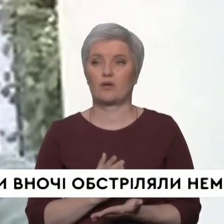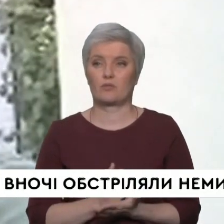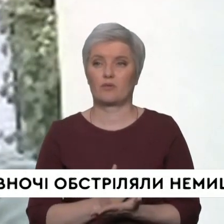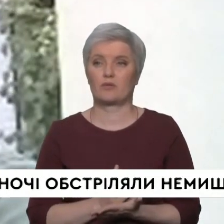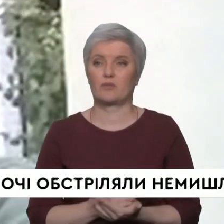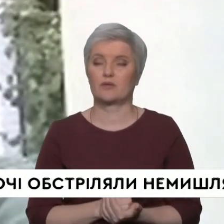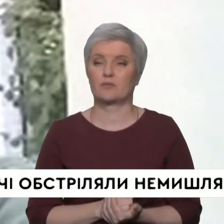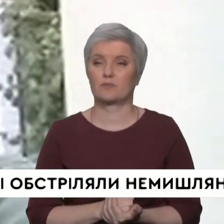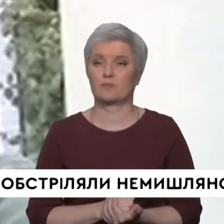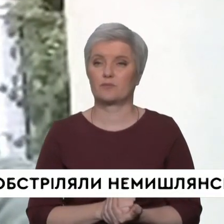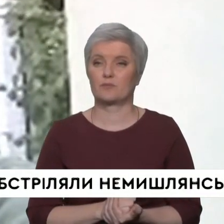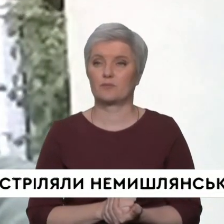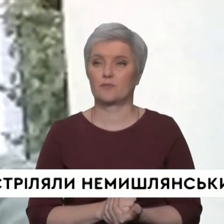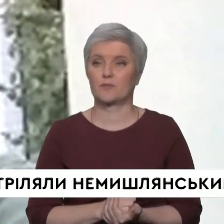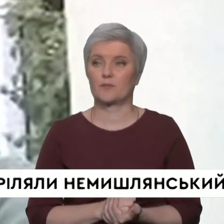місце.